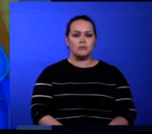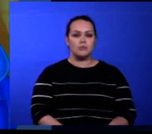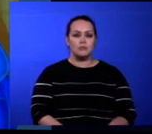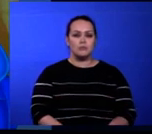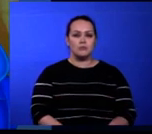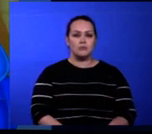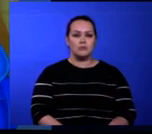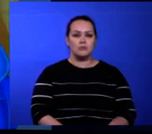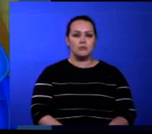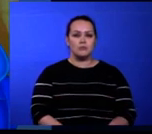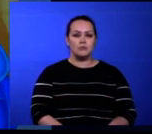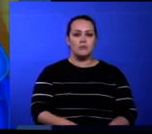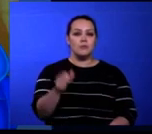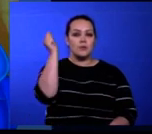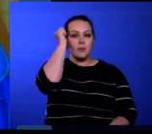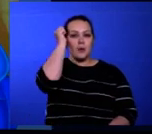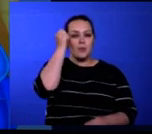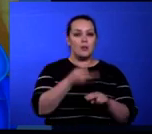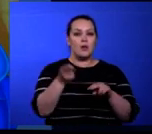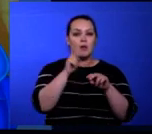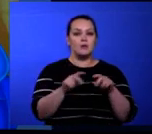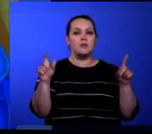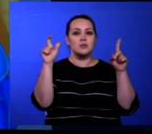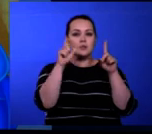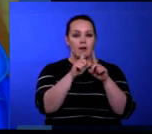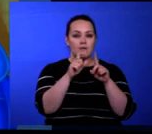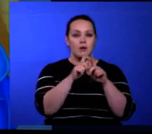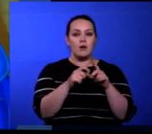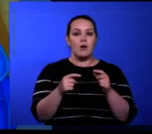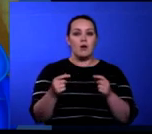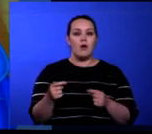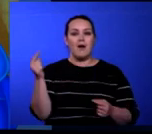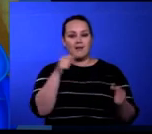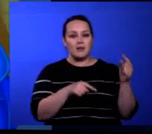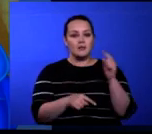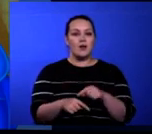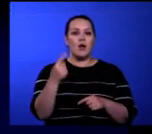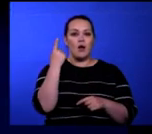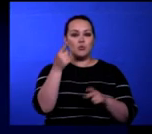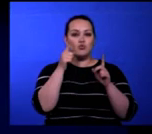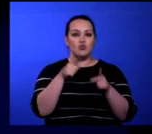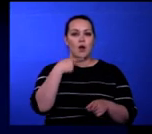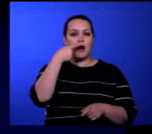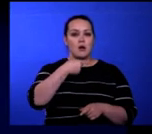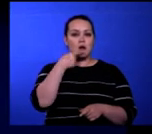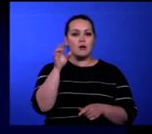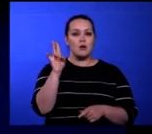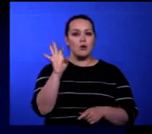Напоминаю, антонимы – это слова, относящиеся к одной и той же части речи,